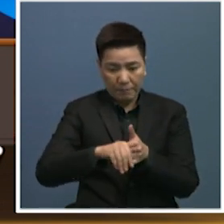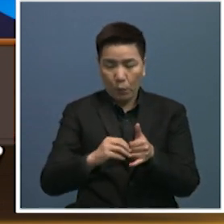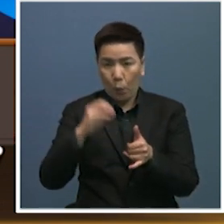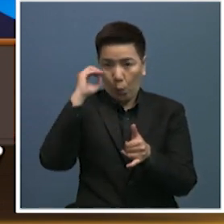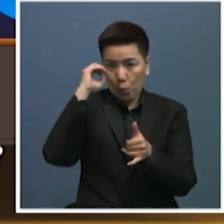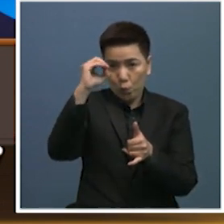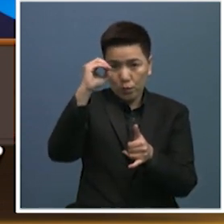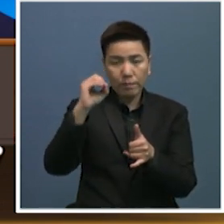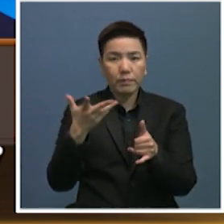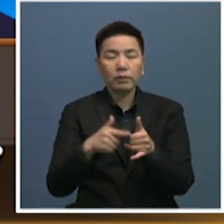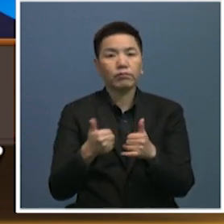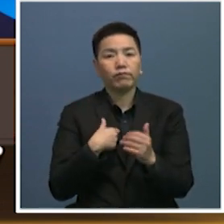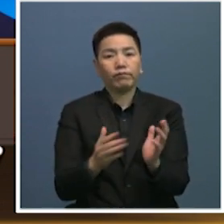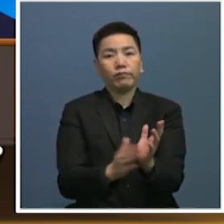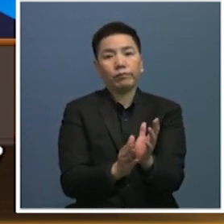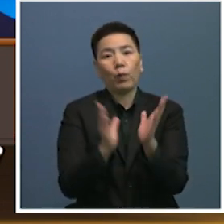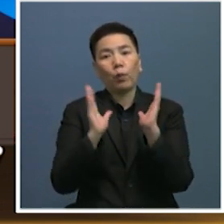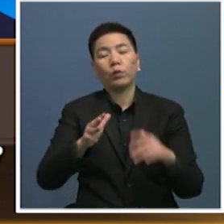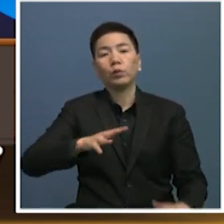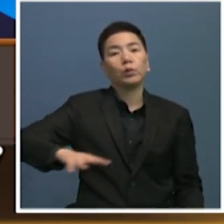ในจังหวัดเนี่ยต้องขอชื่นชมทุกคนครับอ่ะ